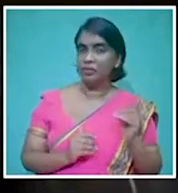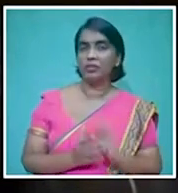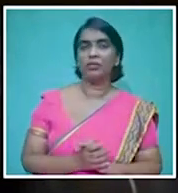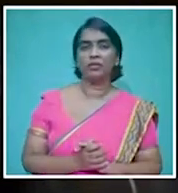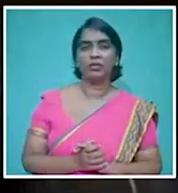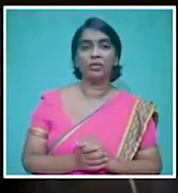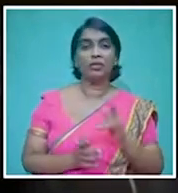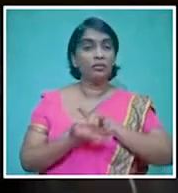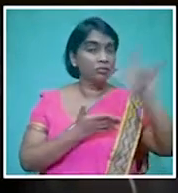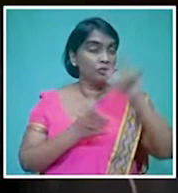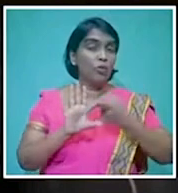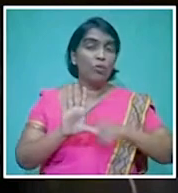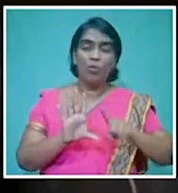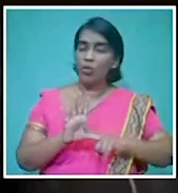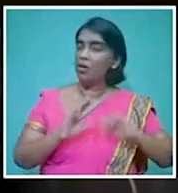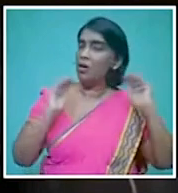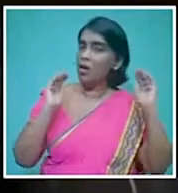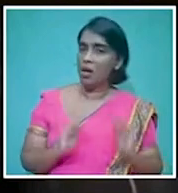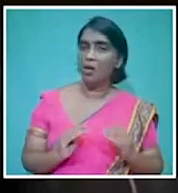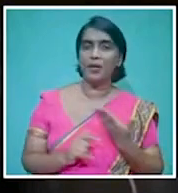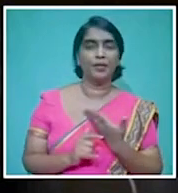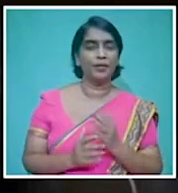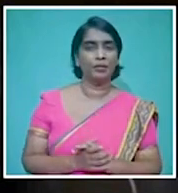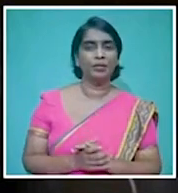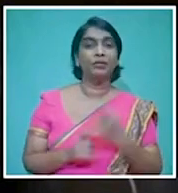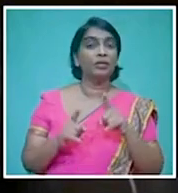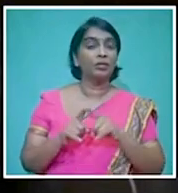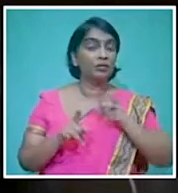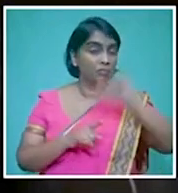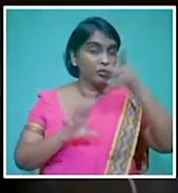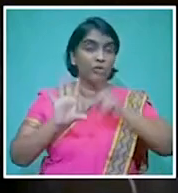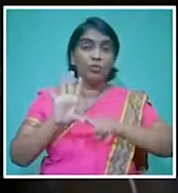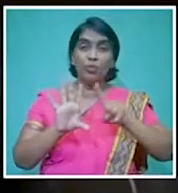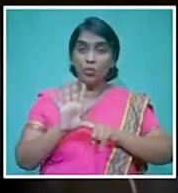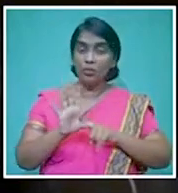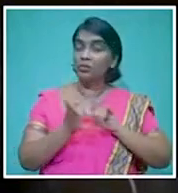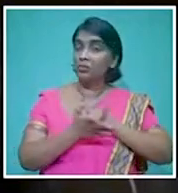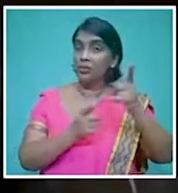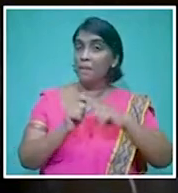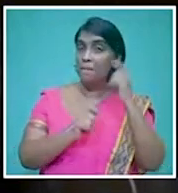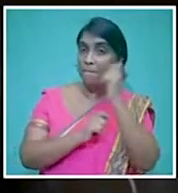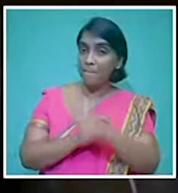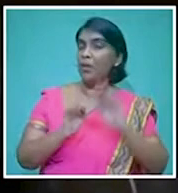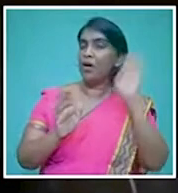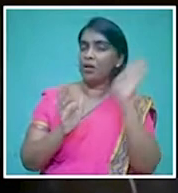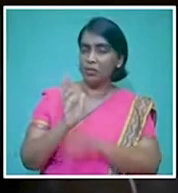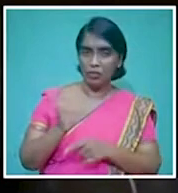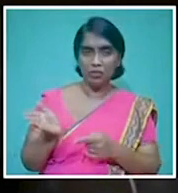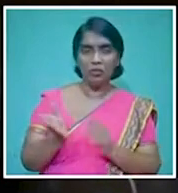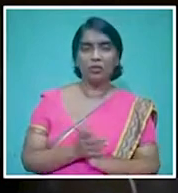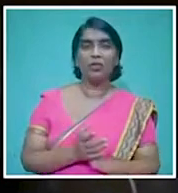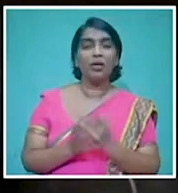තියෙනවා. විදේශගත පුහුණු වීම යනේව කප්පාදු කරලා තියෙනවා. ඒ විදේශගත පුහුණු වීම වලට ගියාම දෙන දීමනා කප්පාදු කරලා